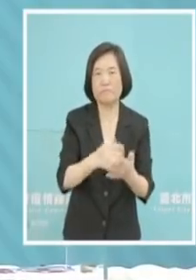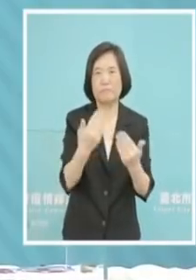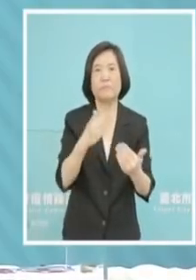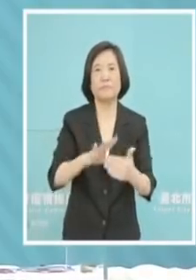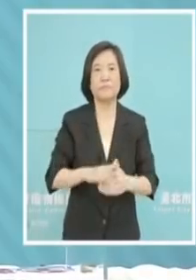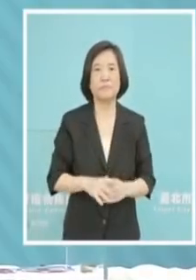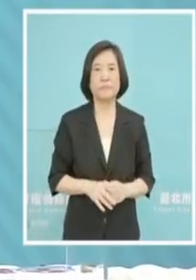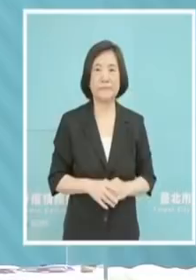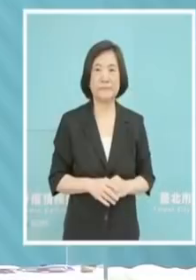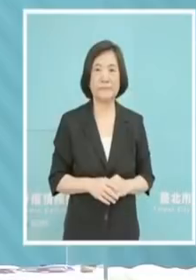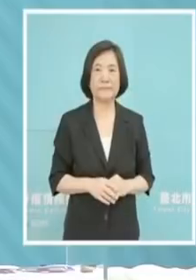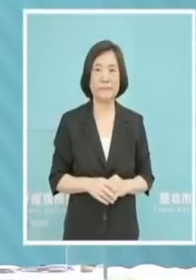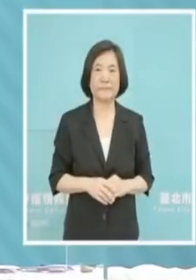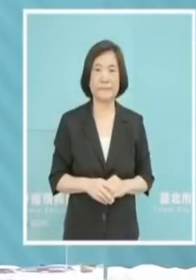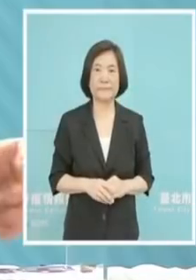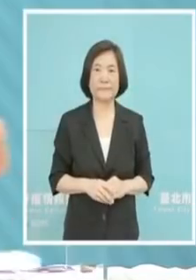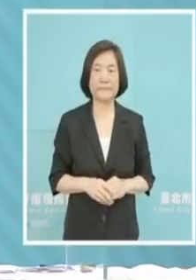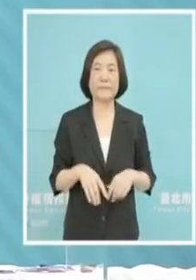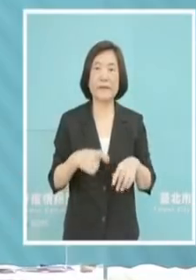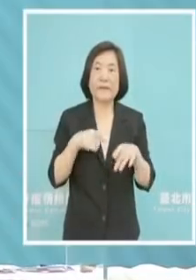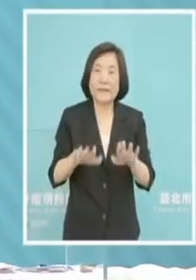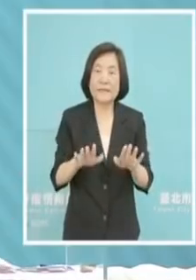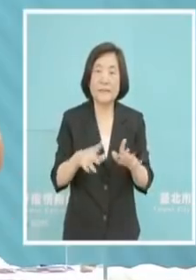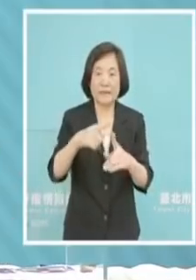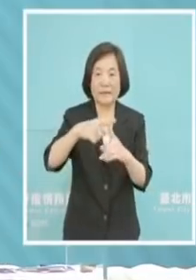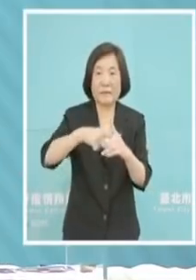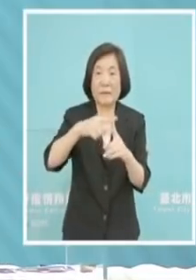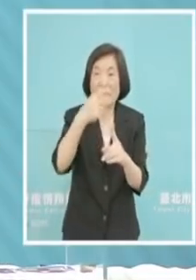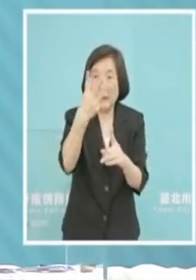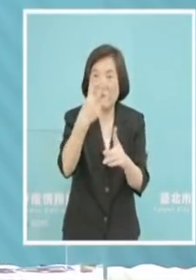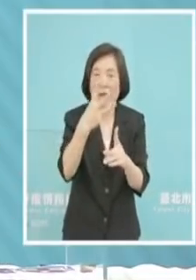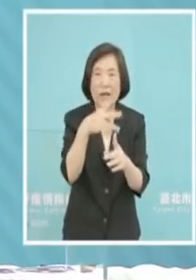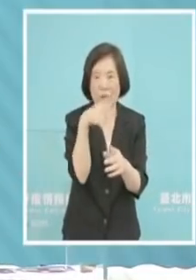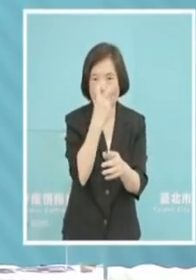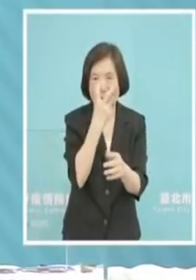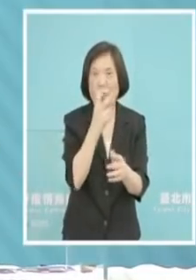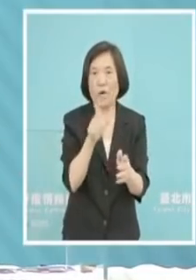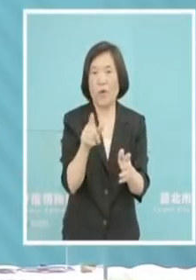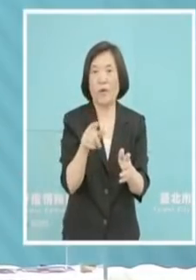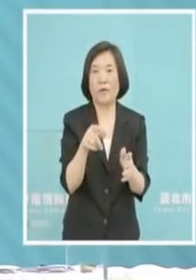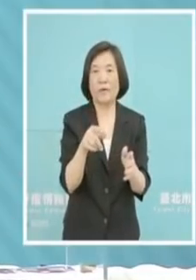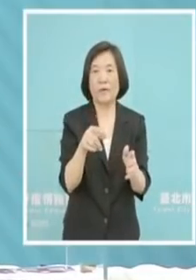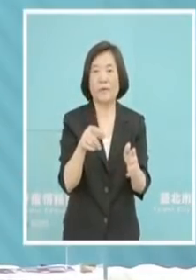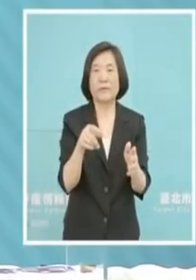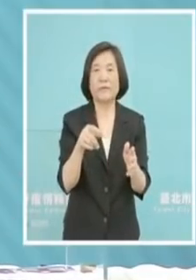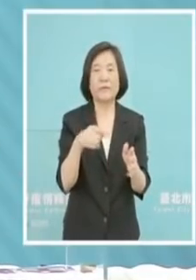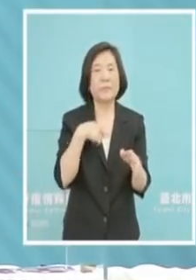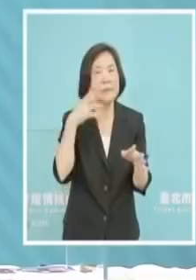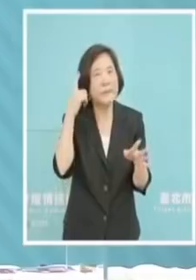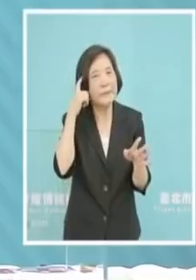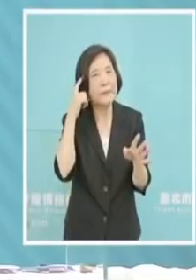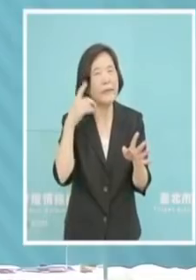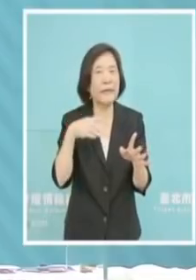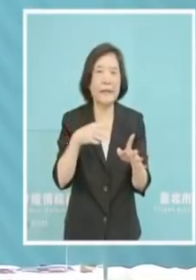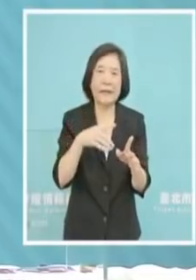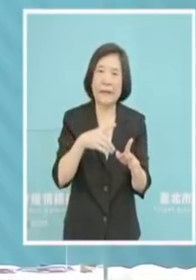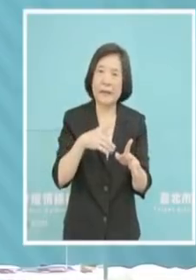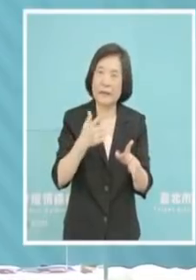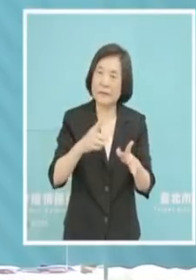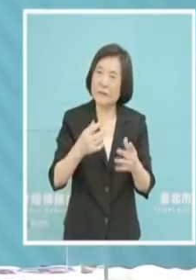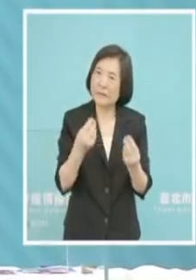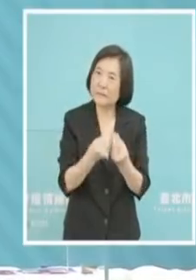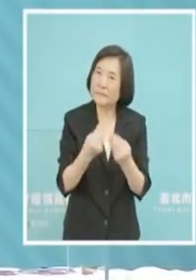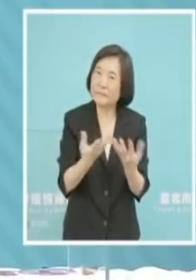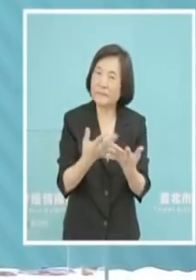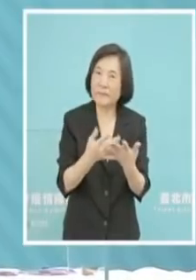是说我第三期没有经过第三，就是我国产的疫苗没有经过第三期我就随便乱打，打完了以后我就说我已经